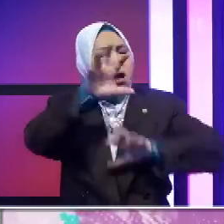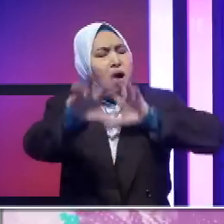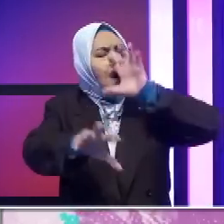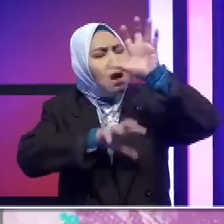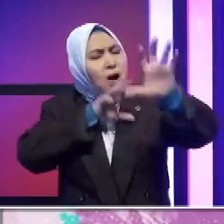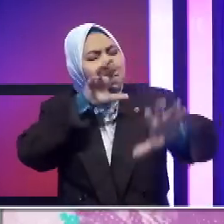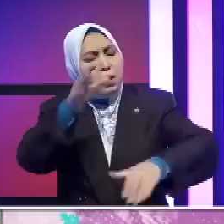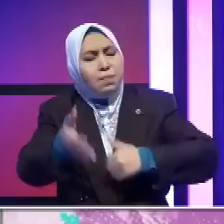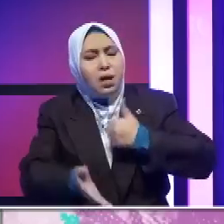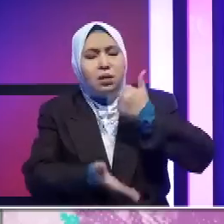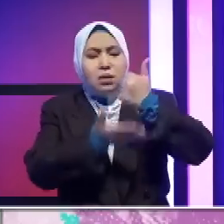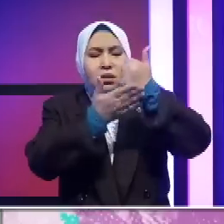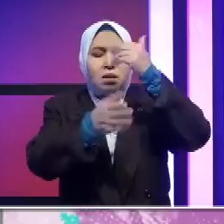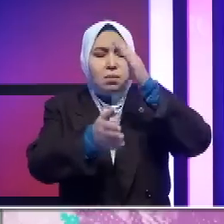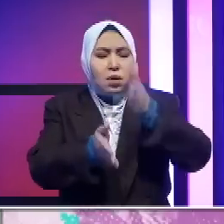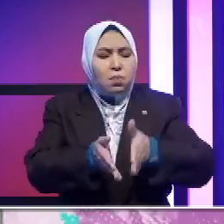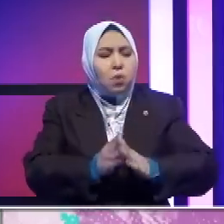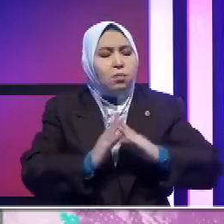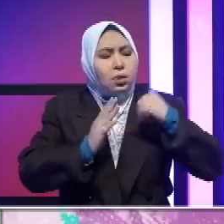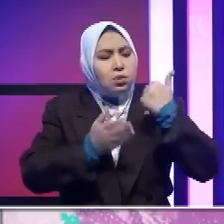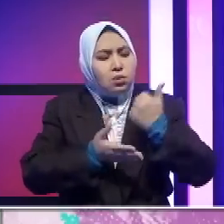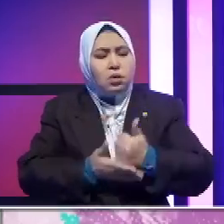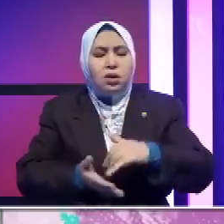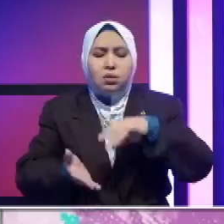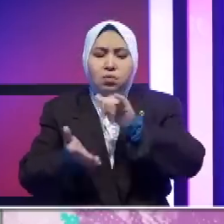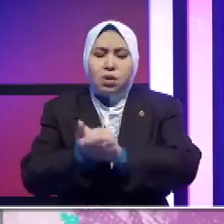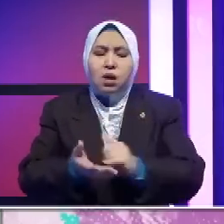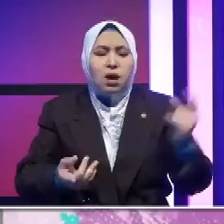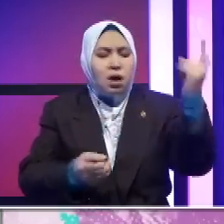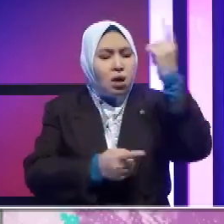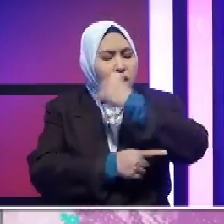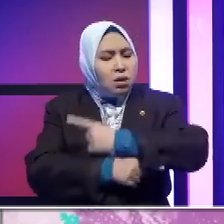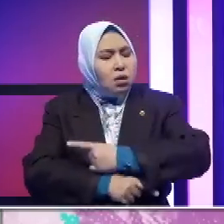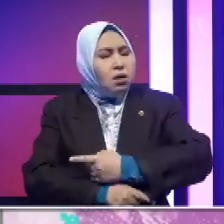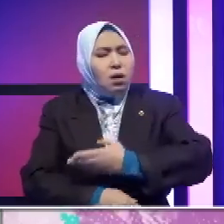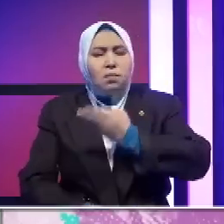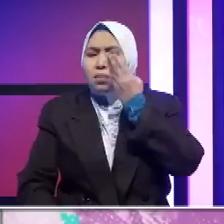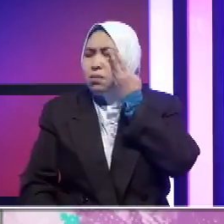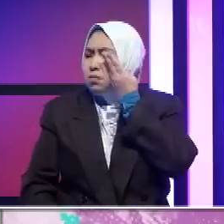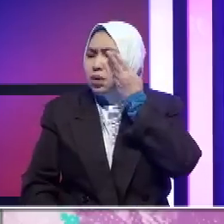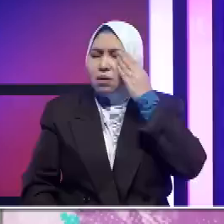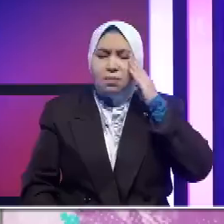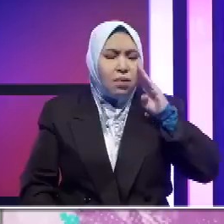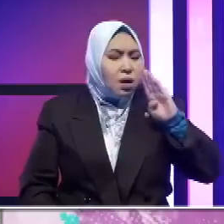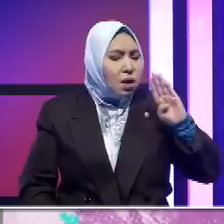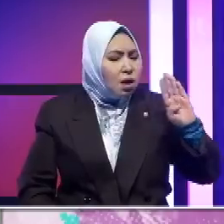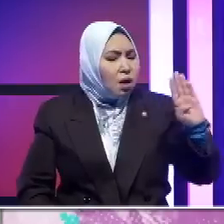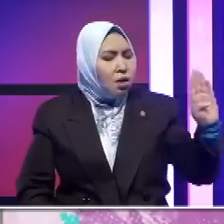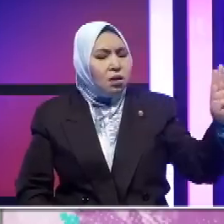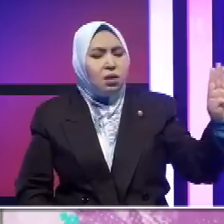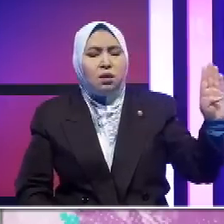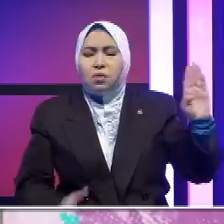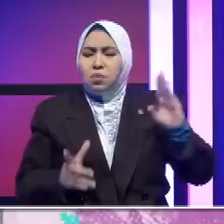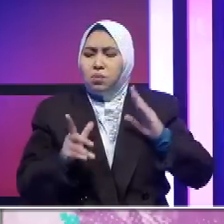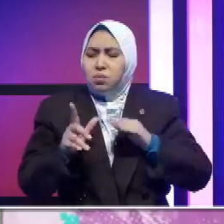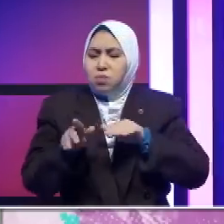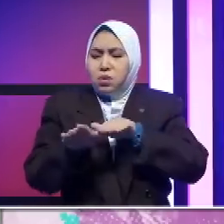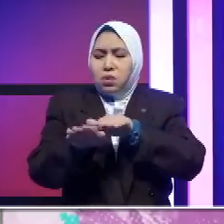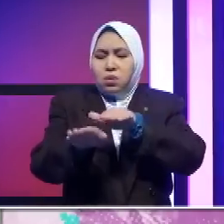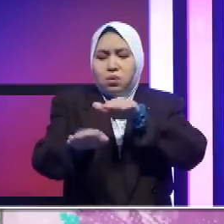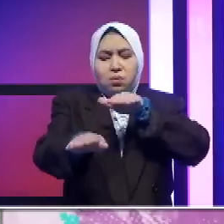التناد يوم تولون مدبرين ما